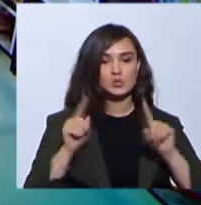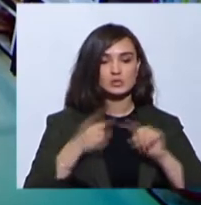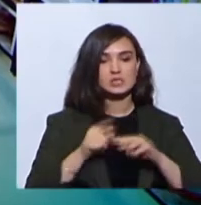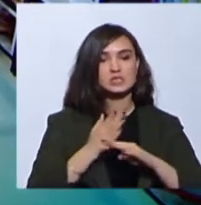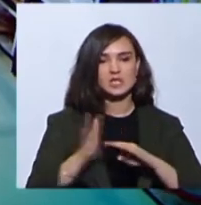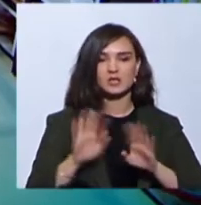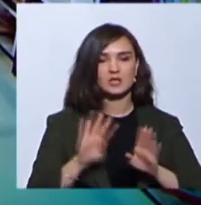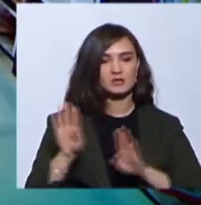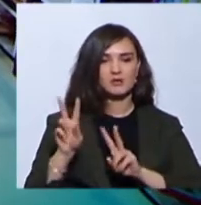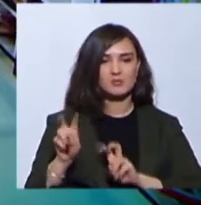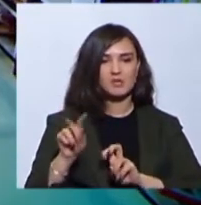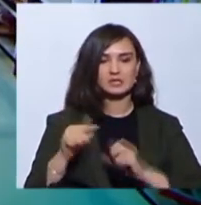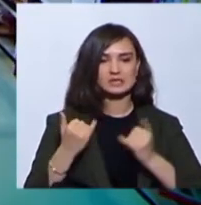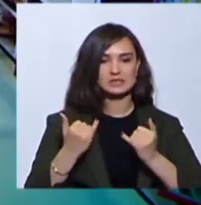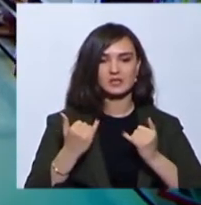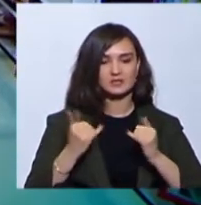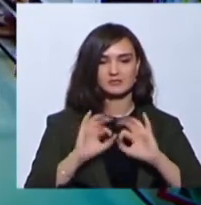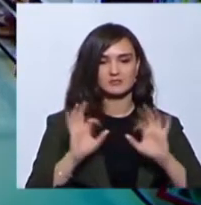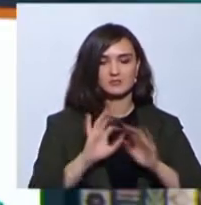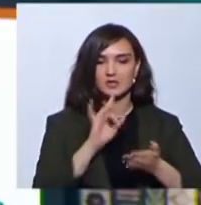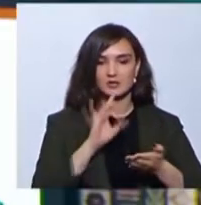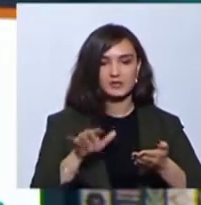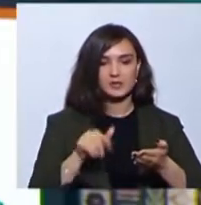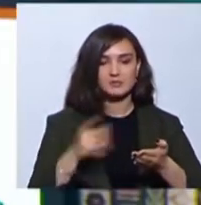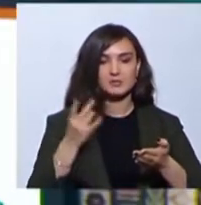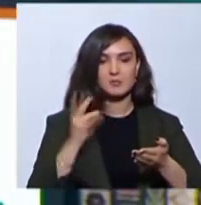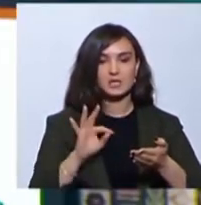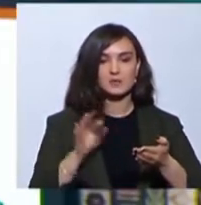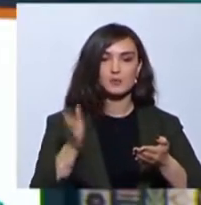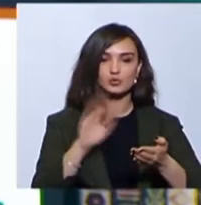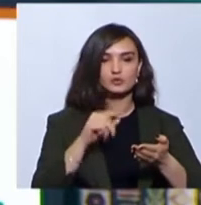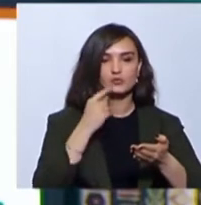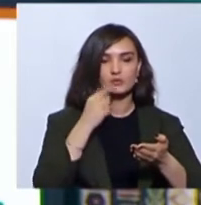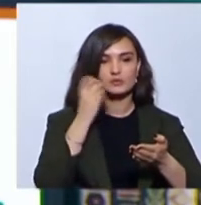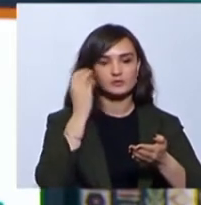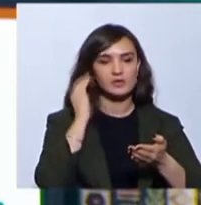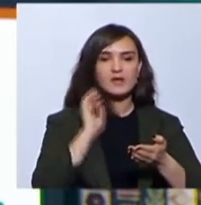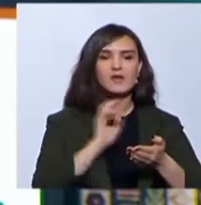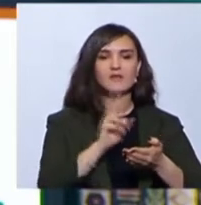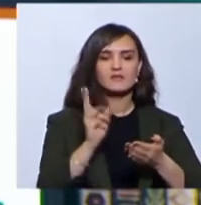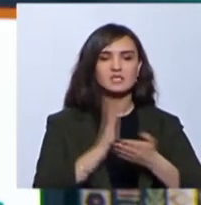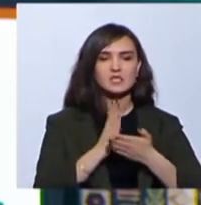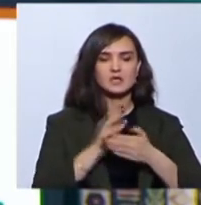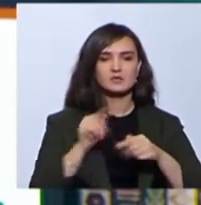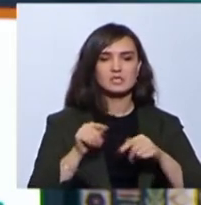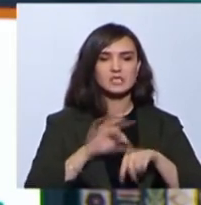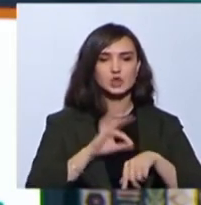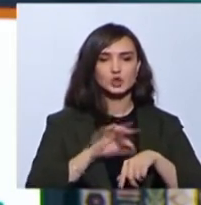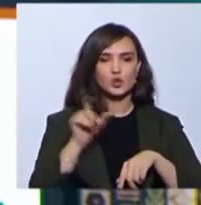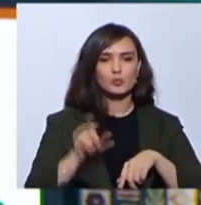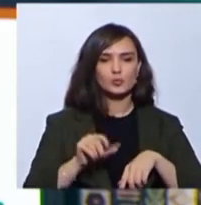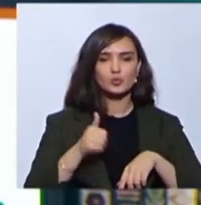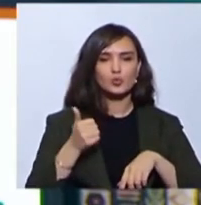ცალკე თემაა და დღეს ისტორიულ მიმოხილვას არ დავიწყებთ, მაგრამ მოდით ვთქვათ, ვის აქვს ეს პიკვიკის სინდრომი,